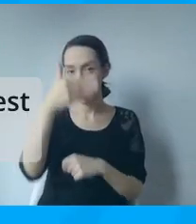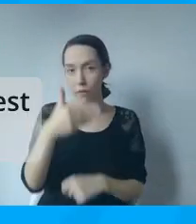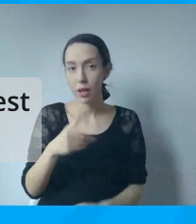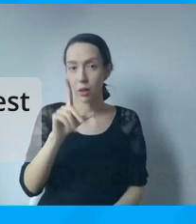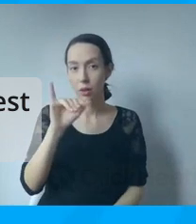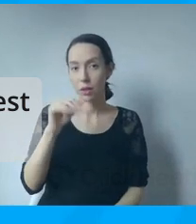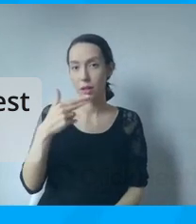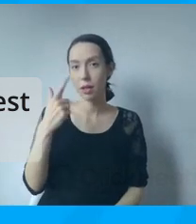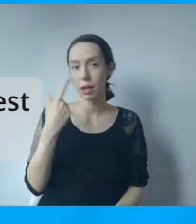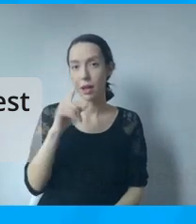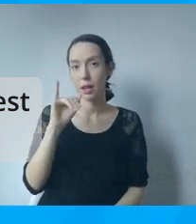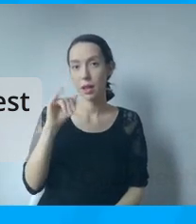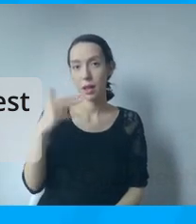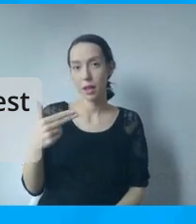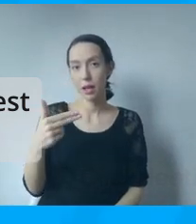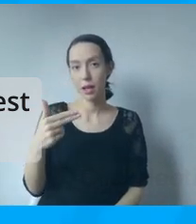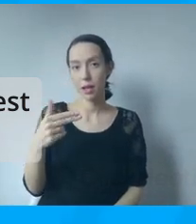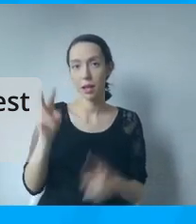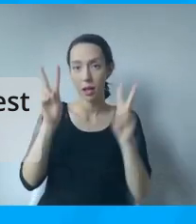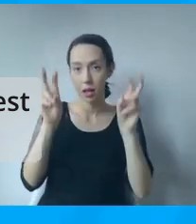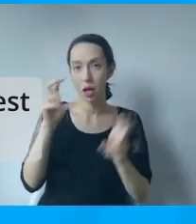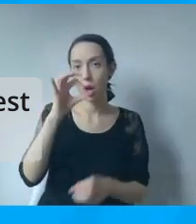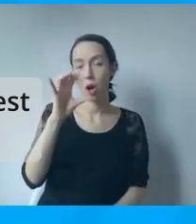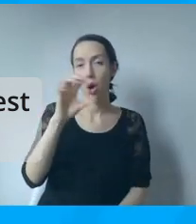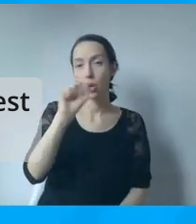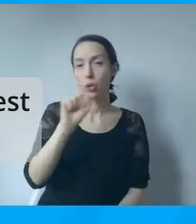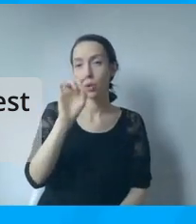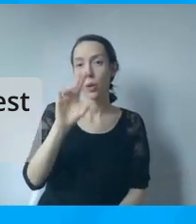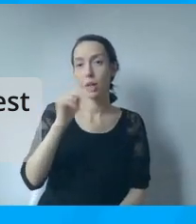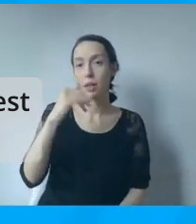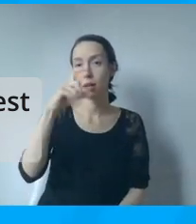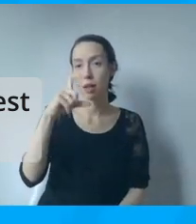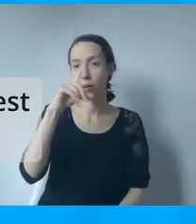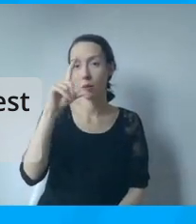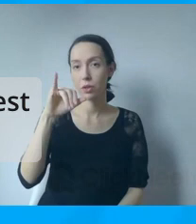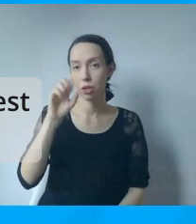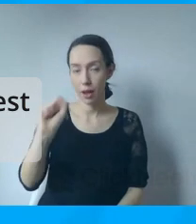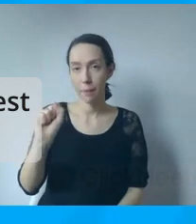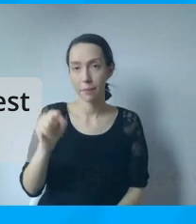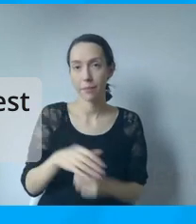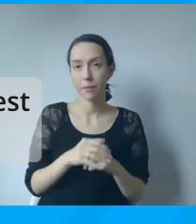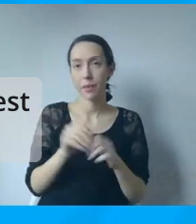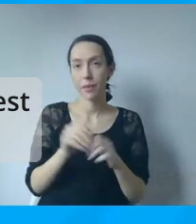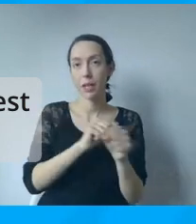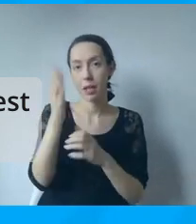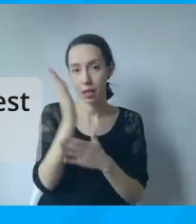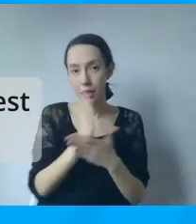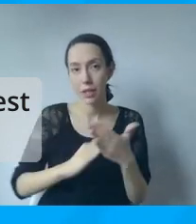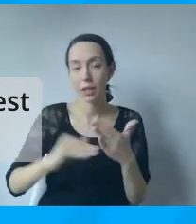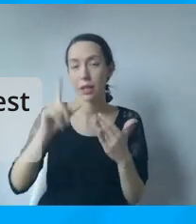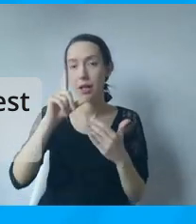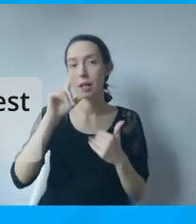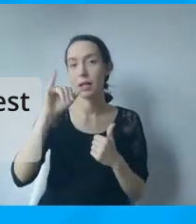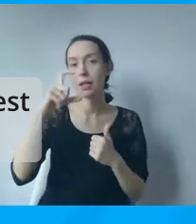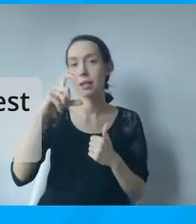Tam w tej części osiągnięcia też można dodać po prostu, jest część na licencję i certyfikaty,